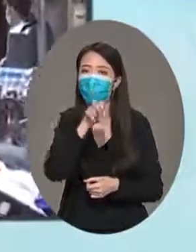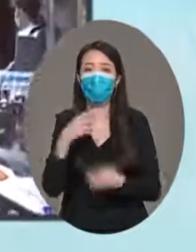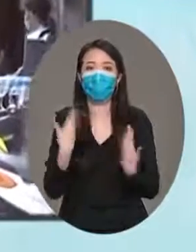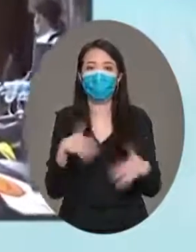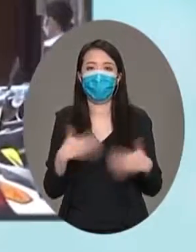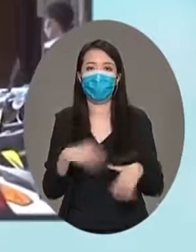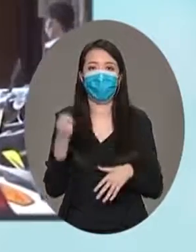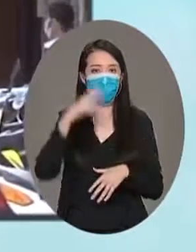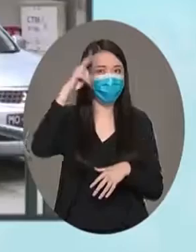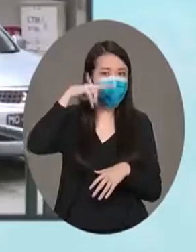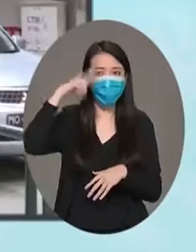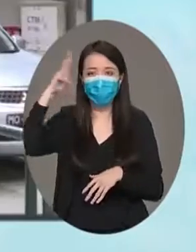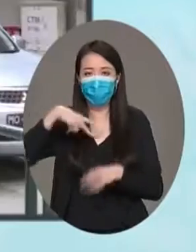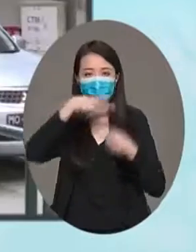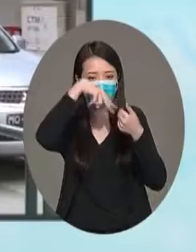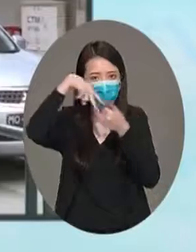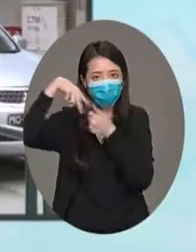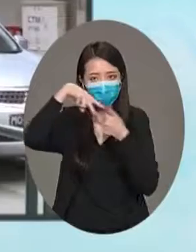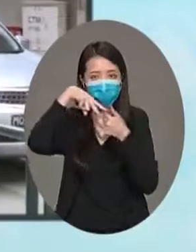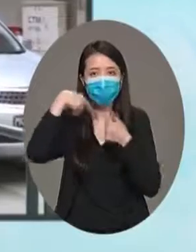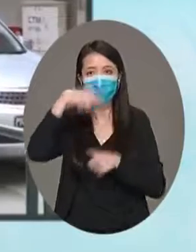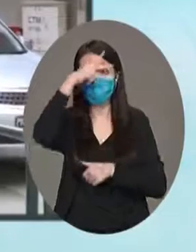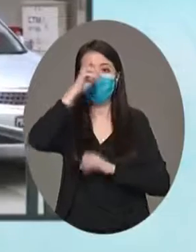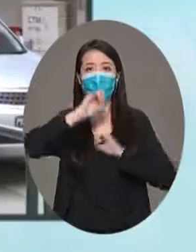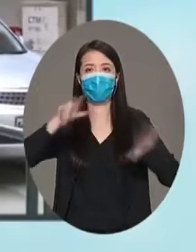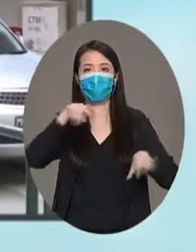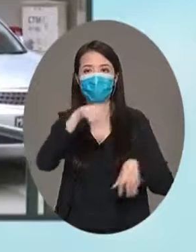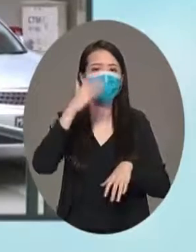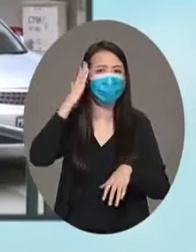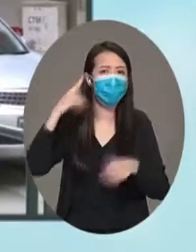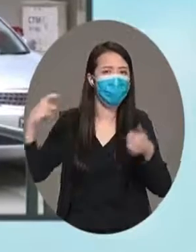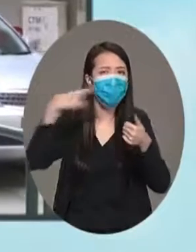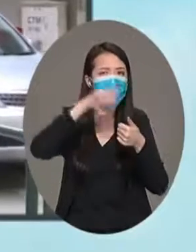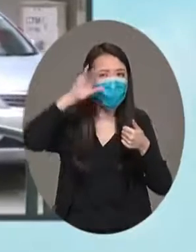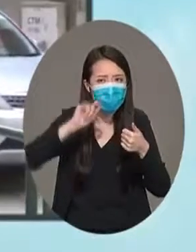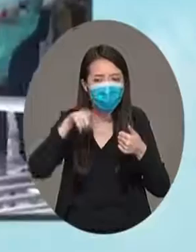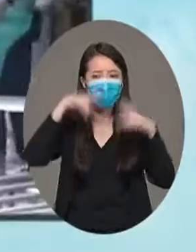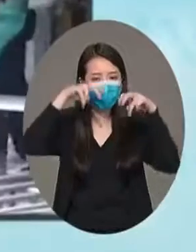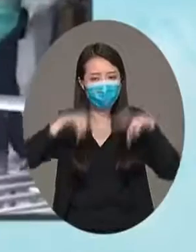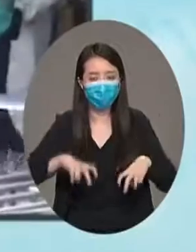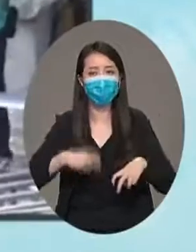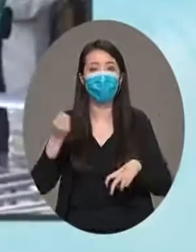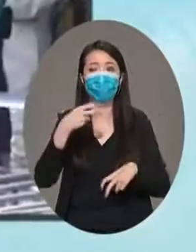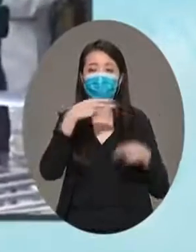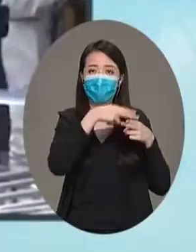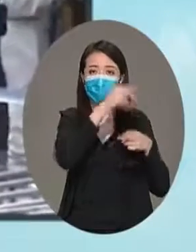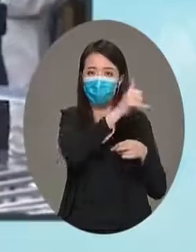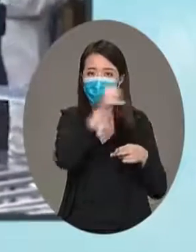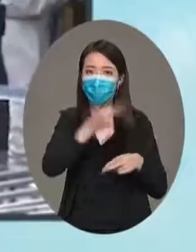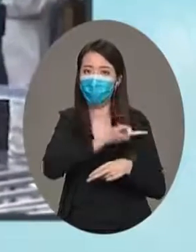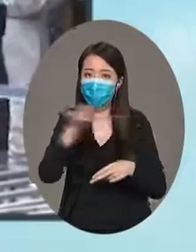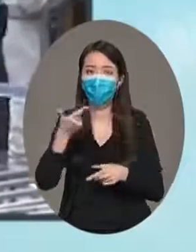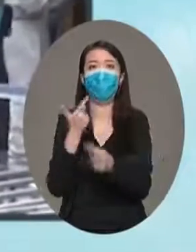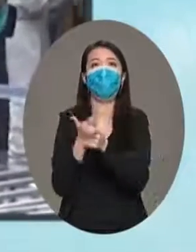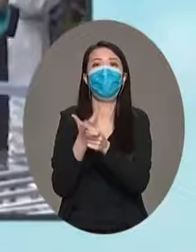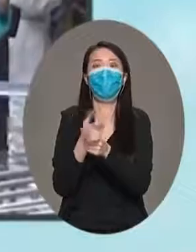都要每日做檢測等。當局話正係調查患者的感染源頭，又透露他去過多間食肆食嘢，